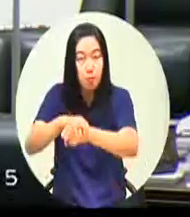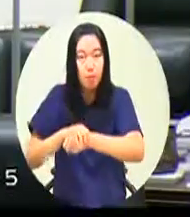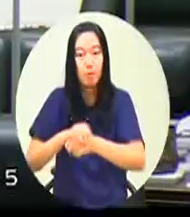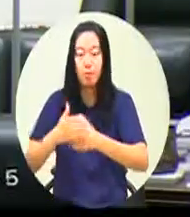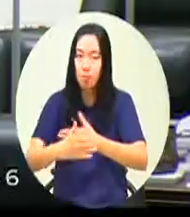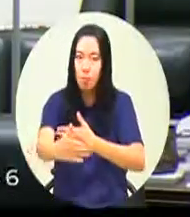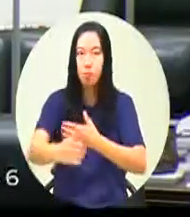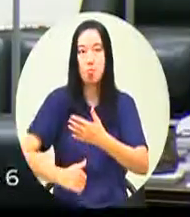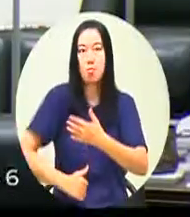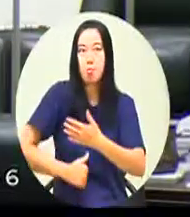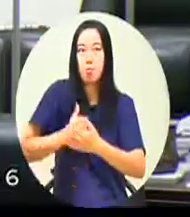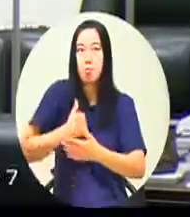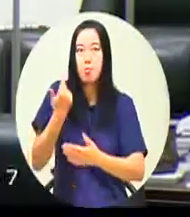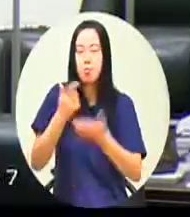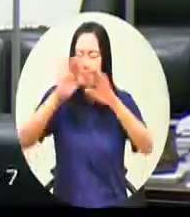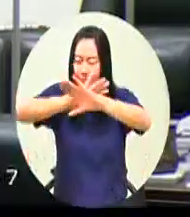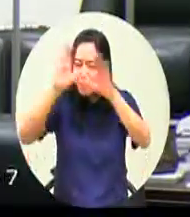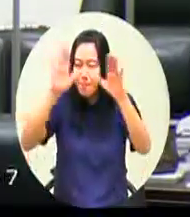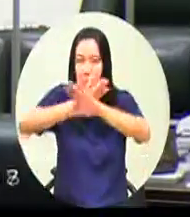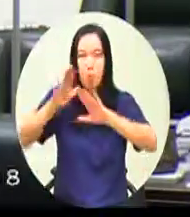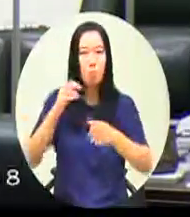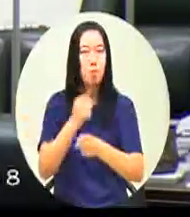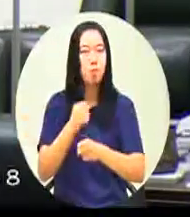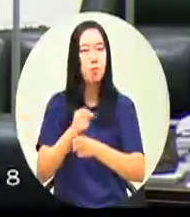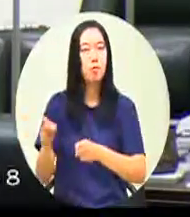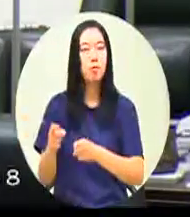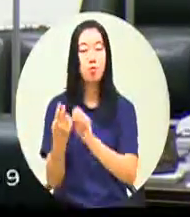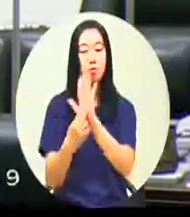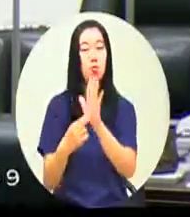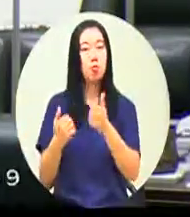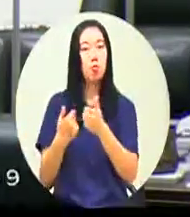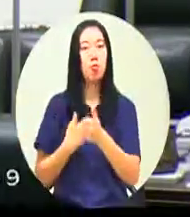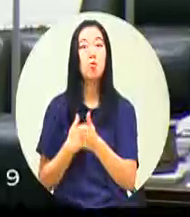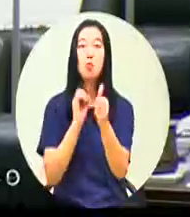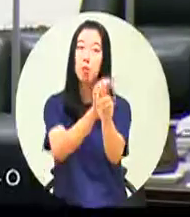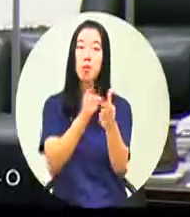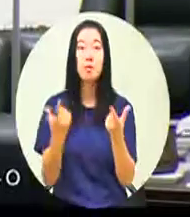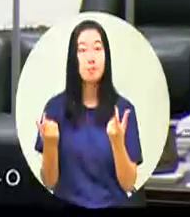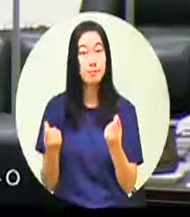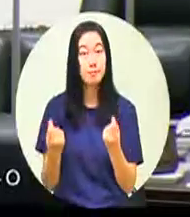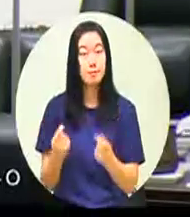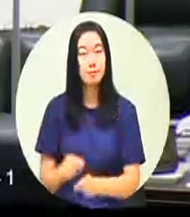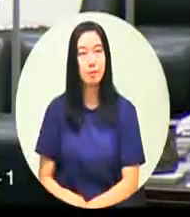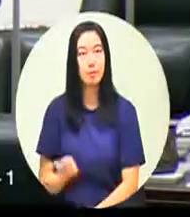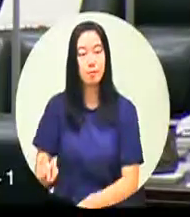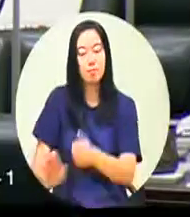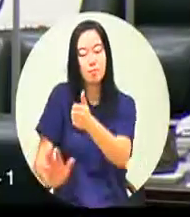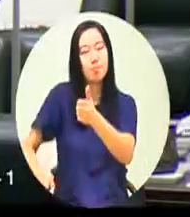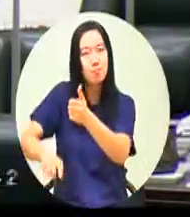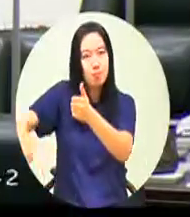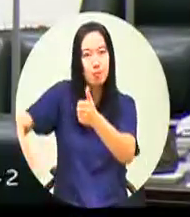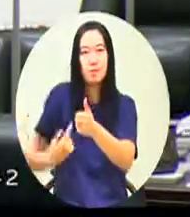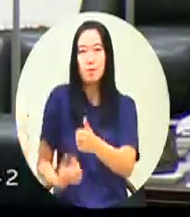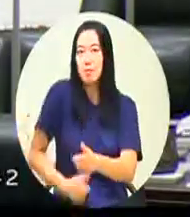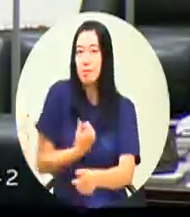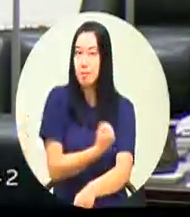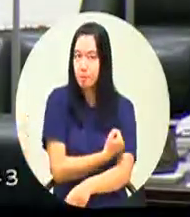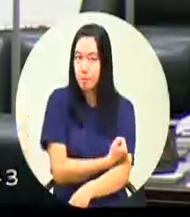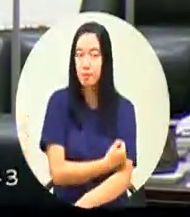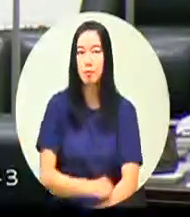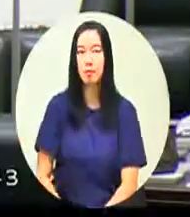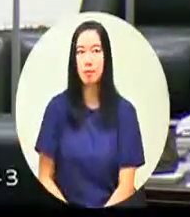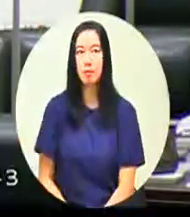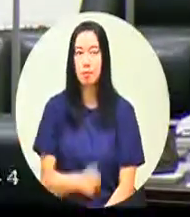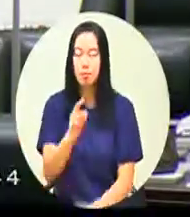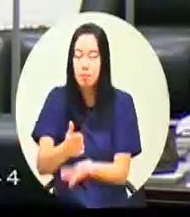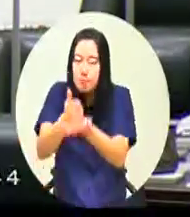次真的是不明不休，在做说明会的我也这样讲，好，我们的同仁真的是非常的辛苦，这一点我绝对要给你们